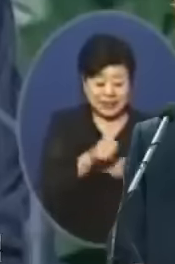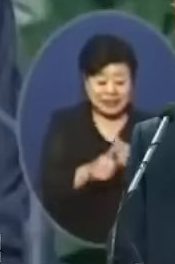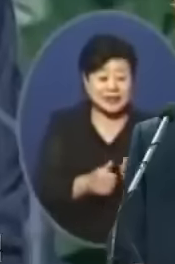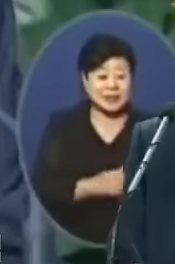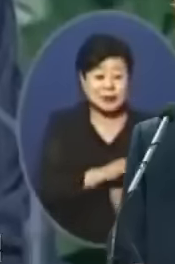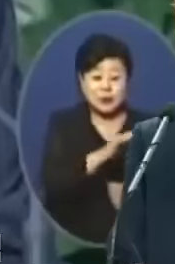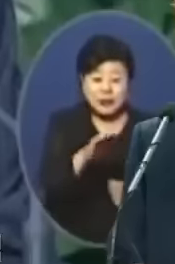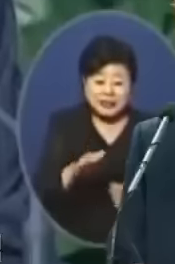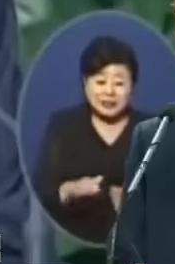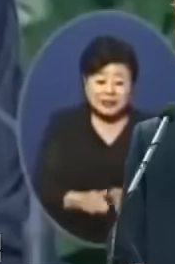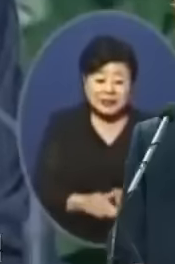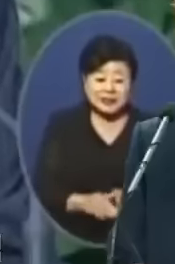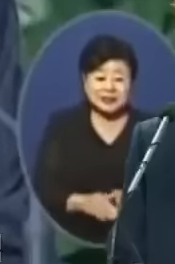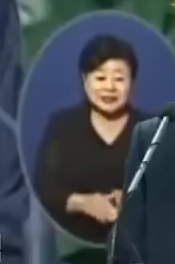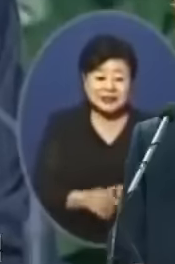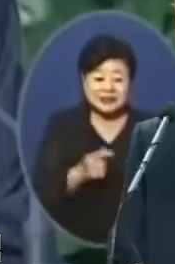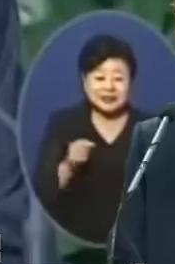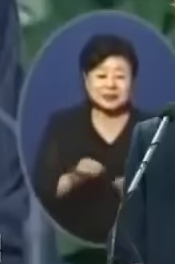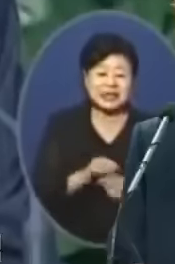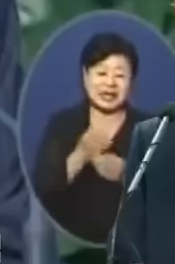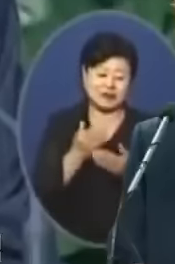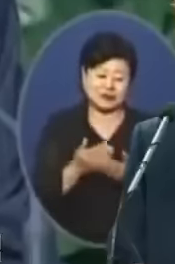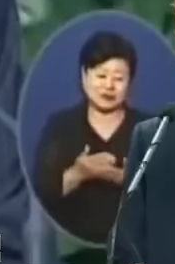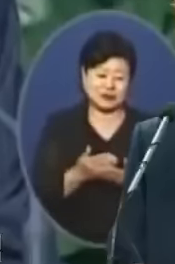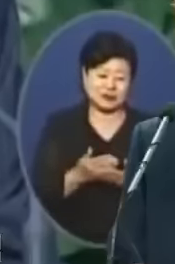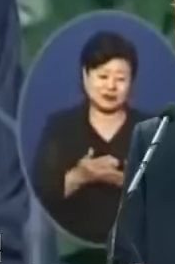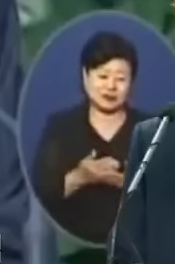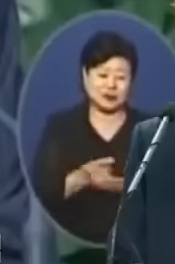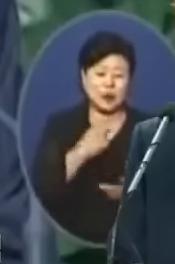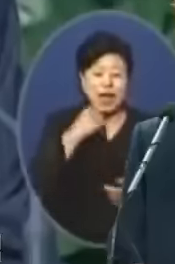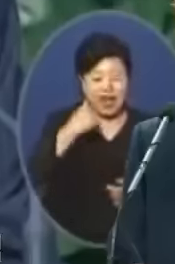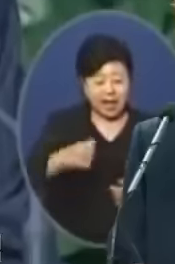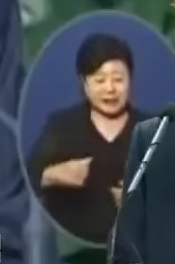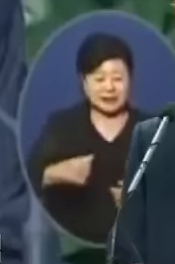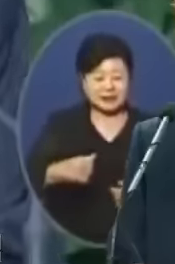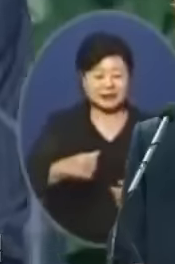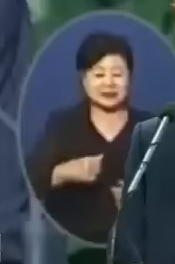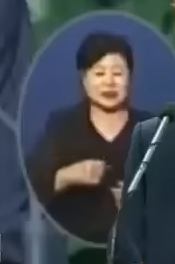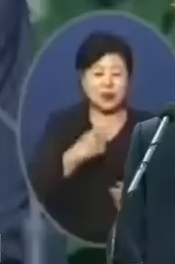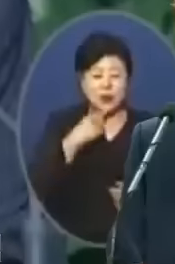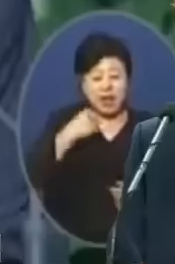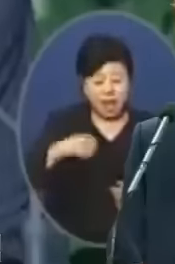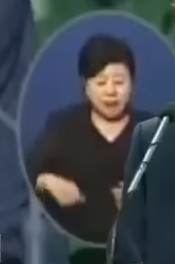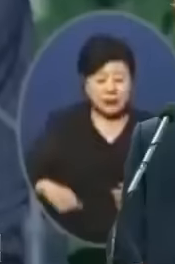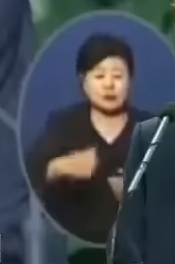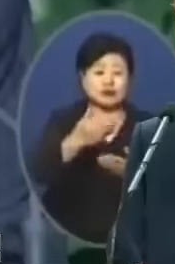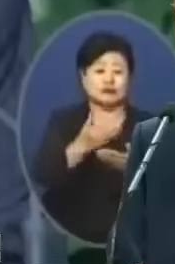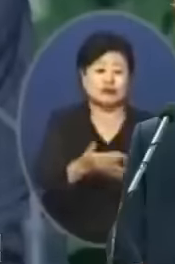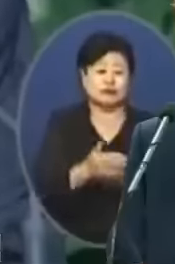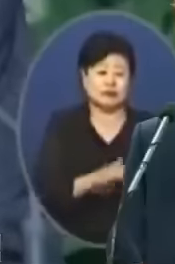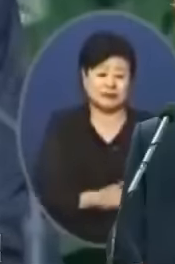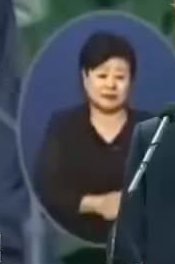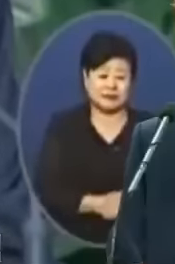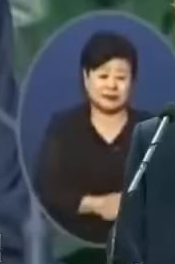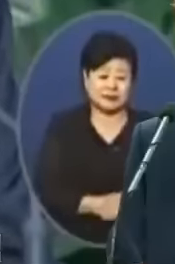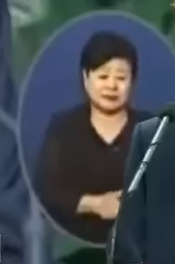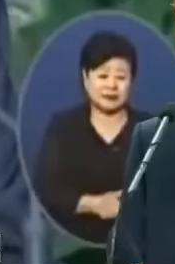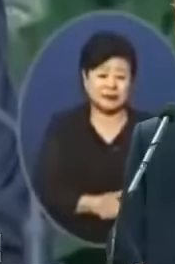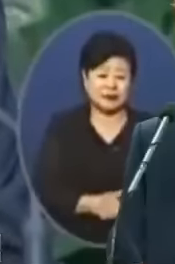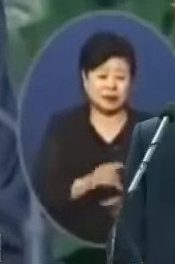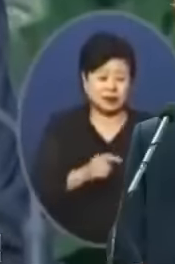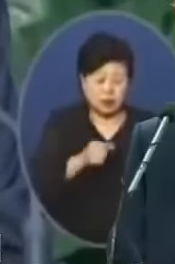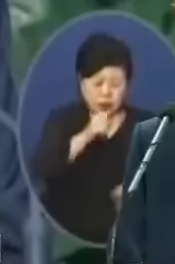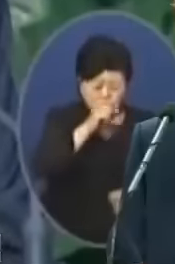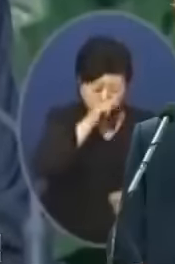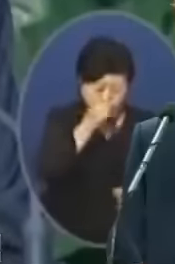하나님이 우리를 이처럼 사랑하사 뭘 주셨지요? 아들을 주셨습니다. 그 이상 더 좋은 것